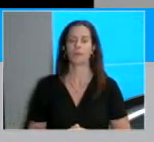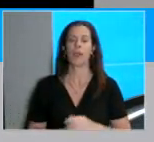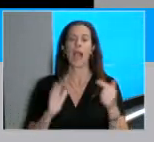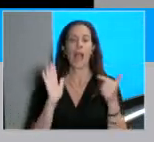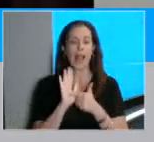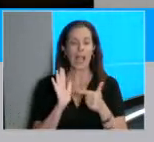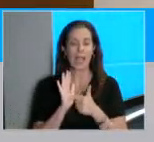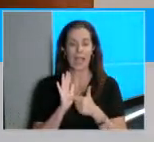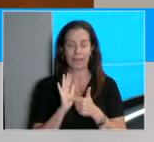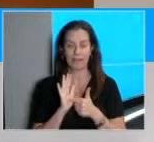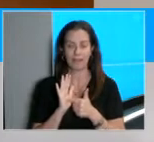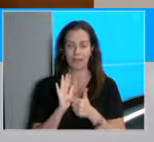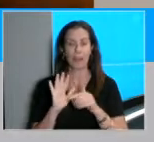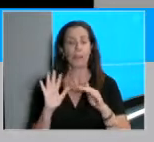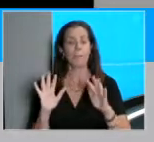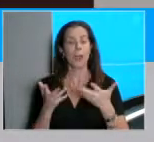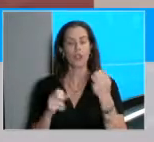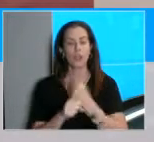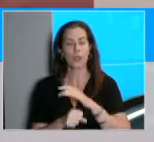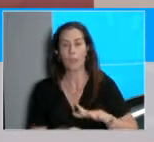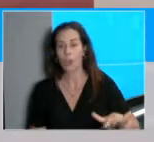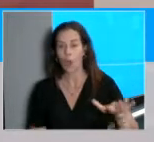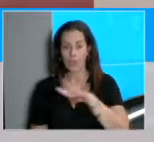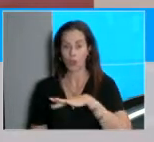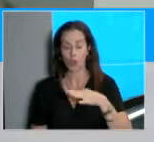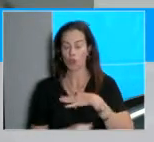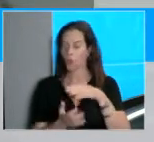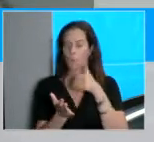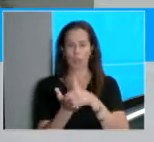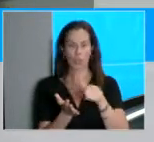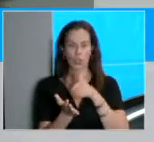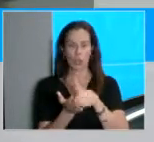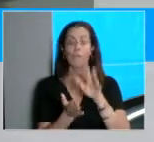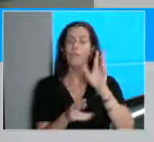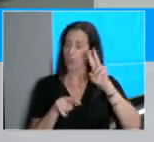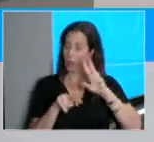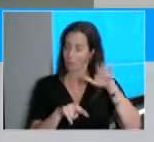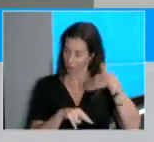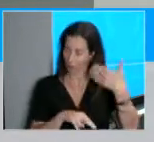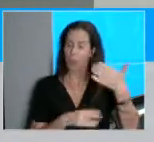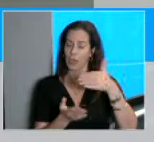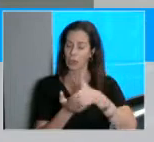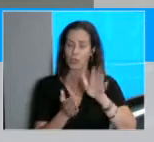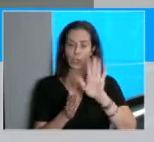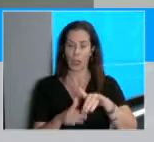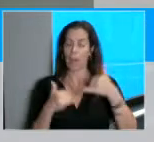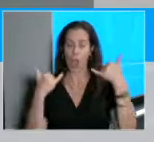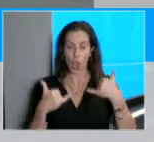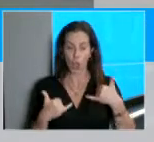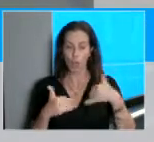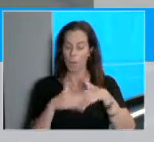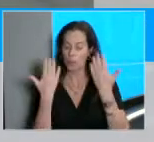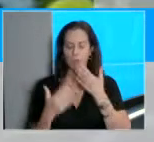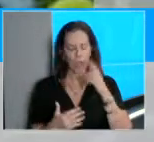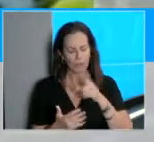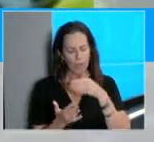ולכן המאבק הזה שנפרס בכל רחבי המזרח התיכון נמשך, יימשך. גם בבוקר הזה ישראל